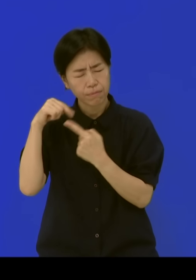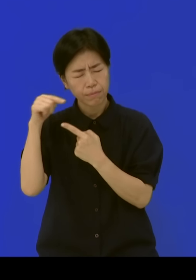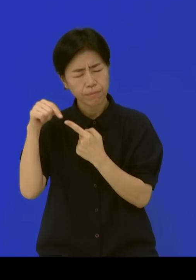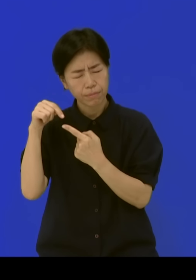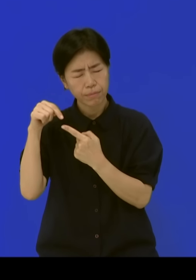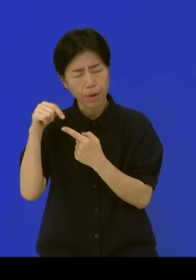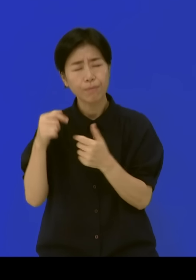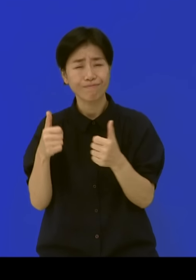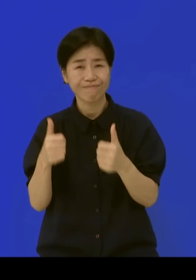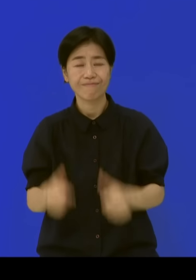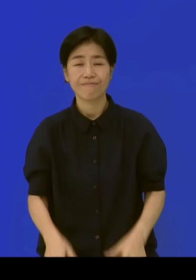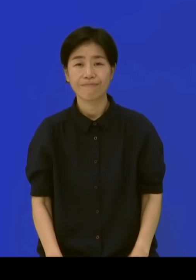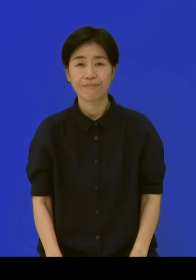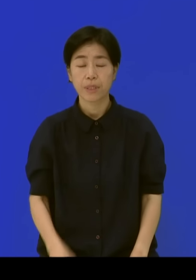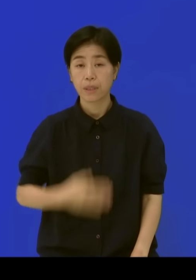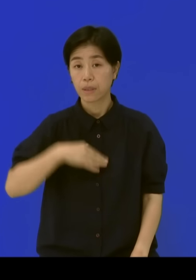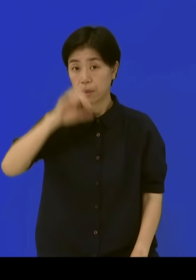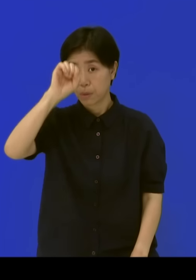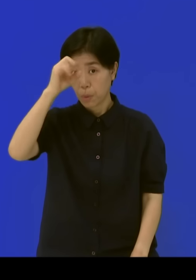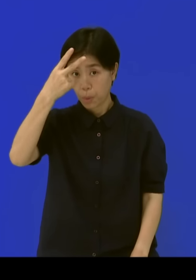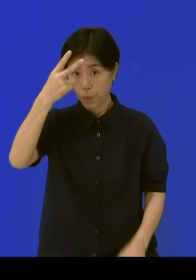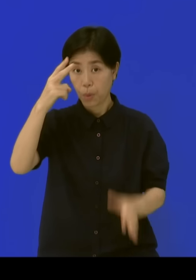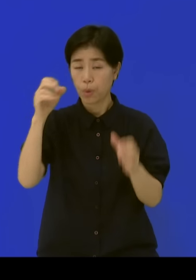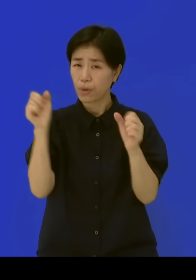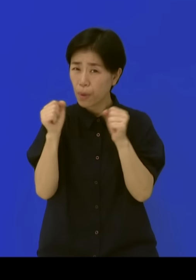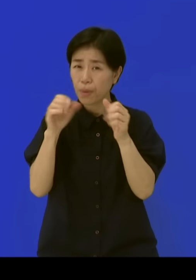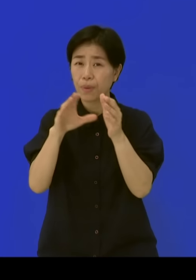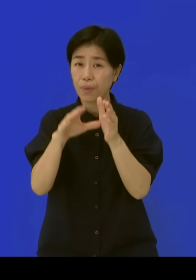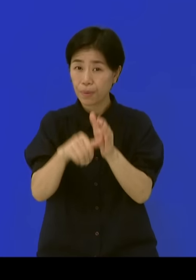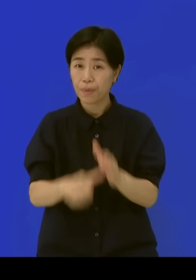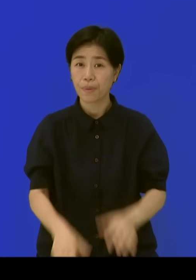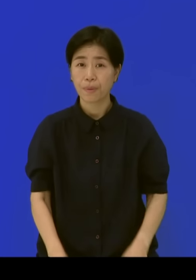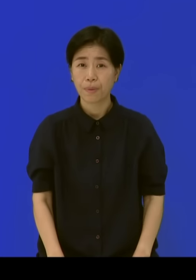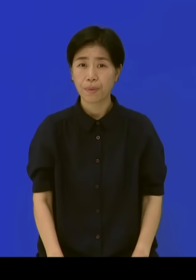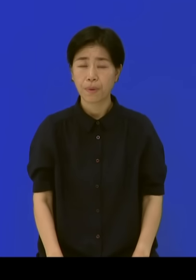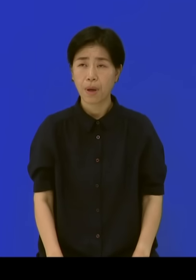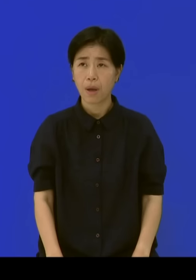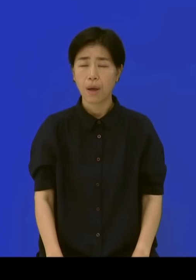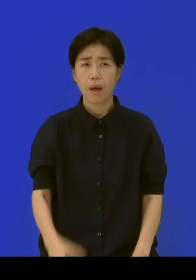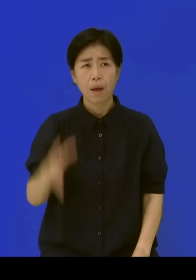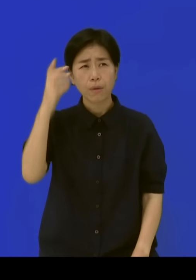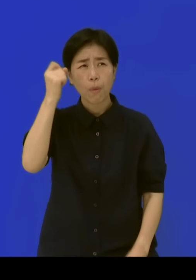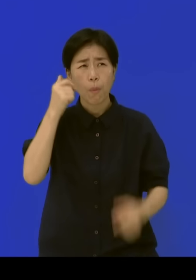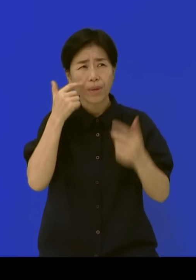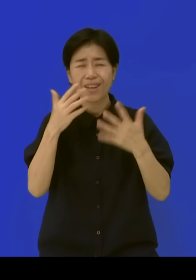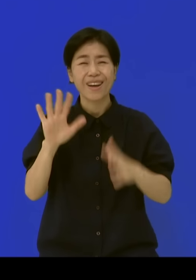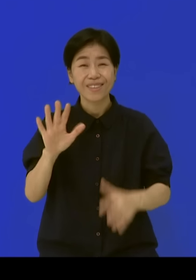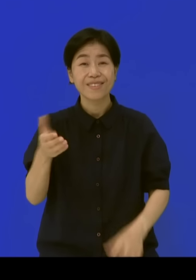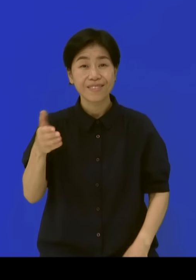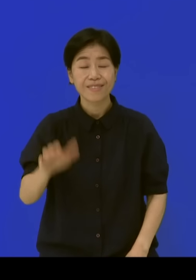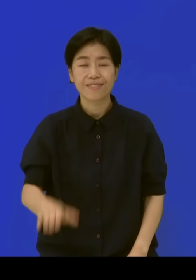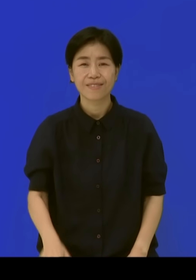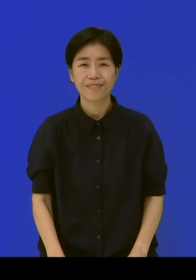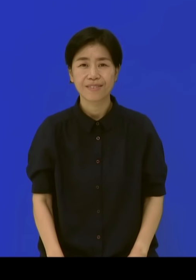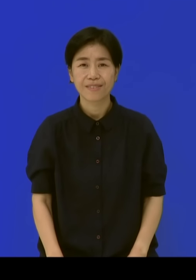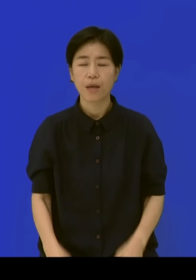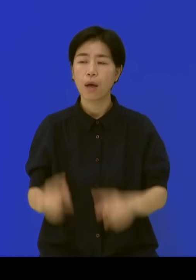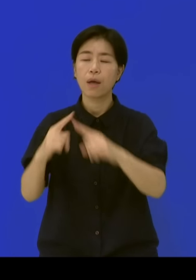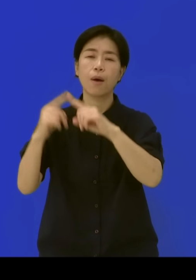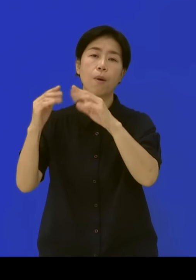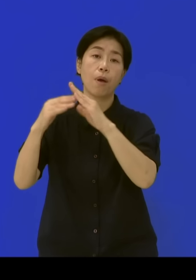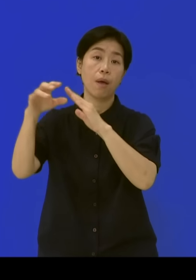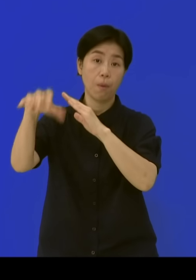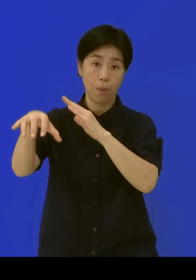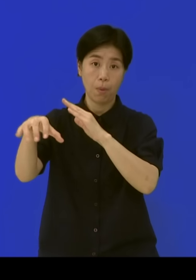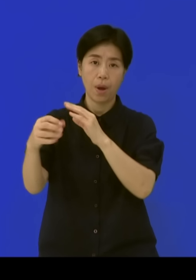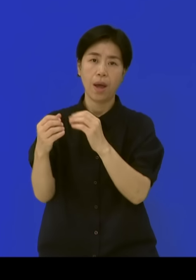예. 그러던 중에 이제 고등학교 2학년 겨울이죠. 네. 이제 기억이 좀 가물합니다. 근데 그때 이제 동계